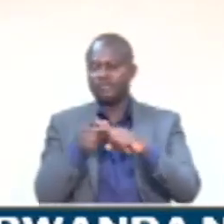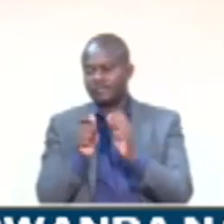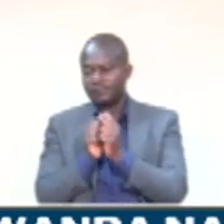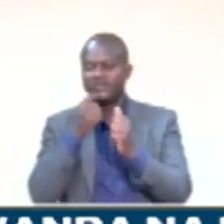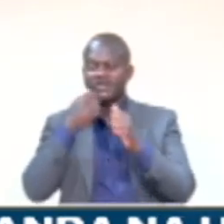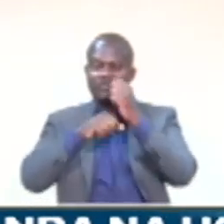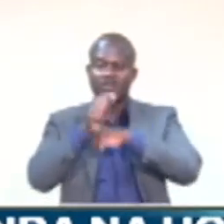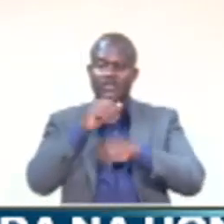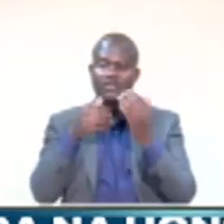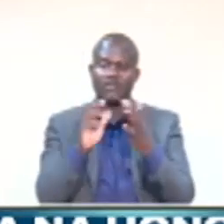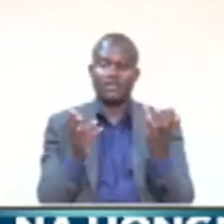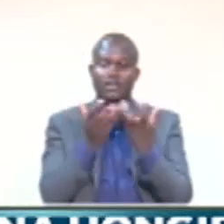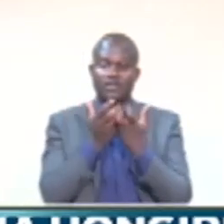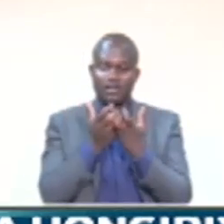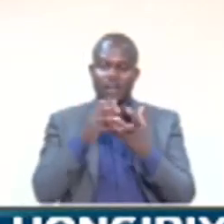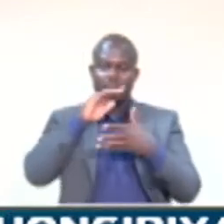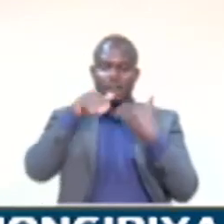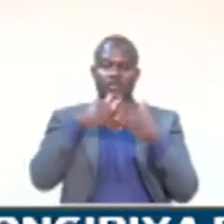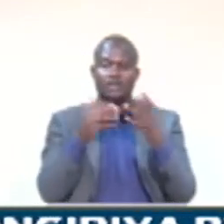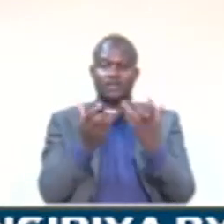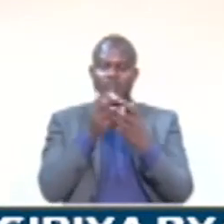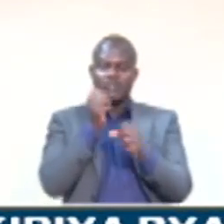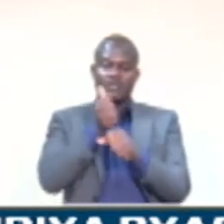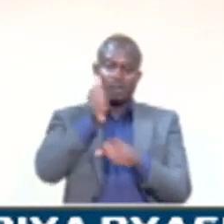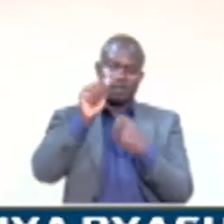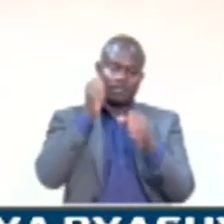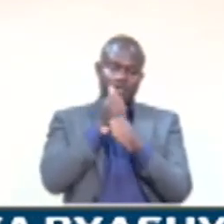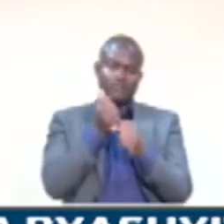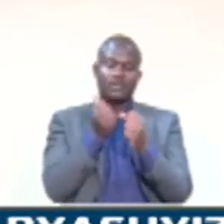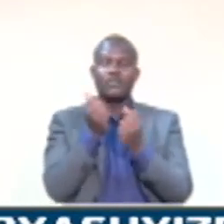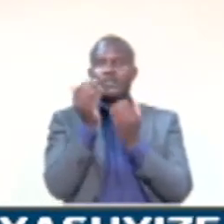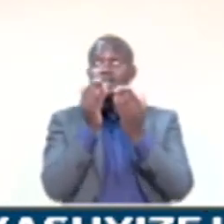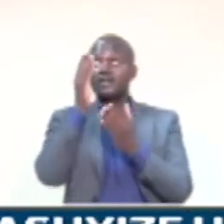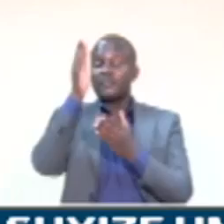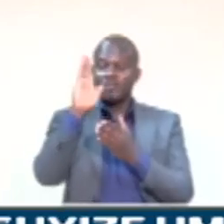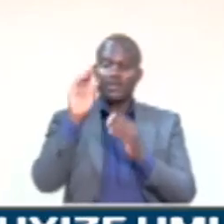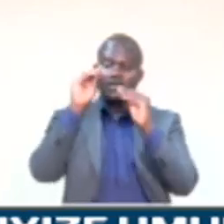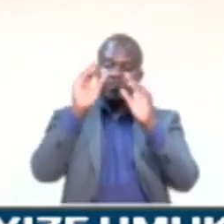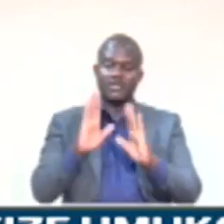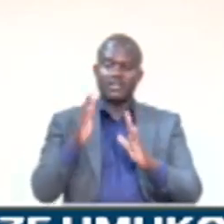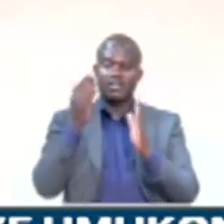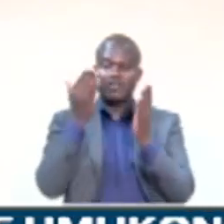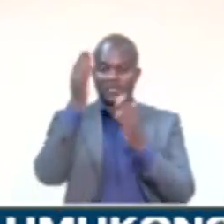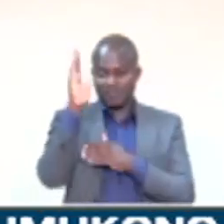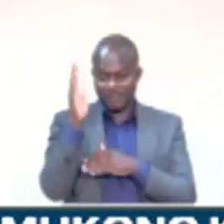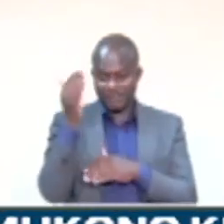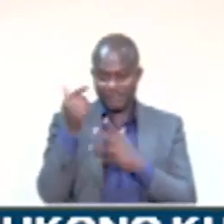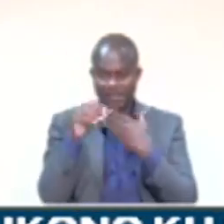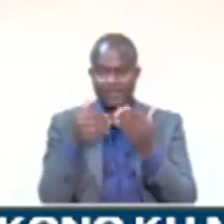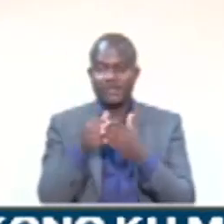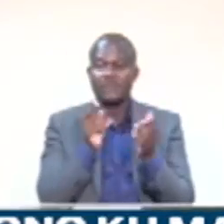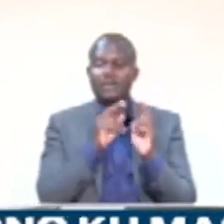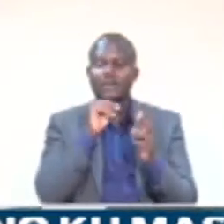ibikorwa bijyanye n'akazi bakora ko gukorera Imana no kwigisha Imana, ibyo ngibyo ubundi